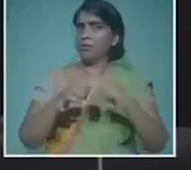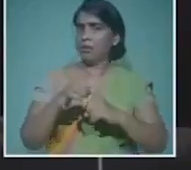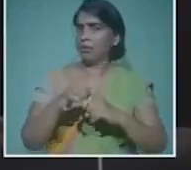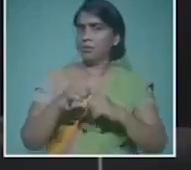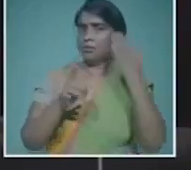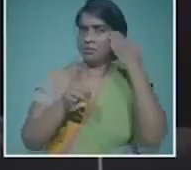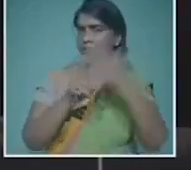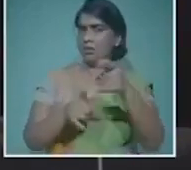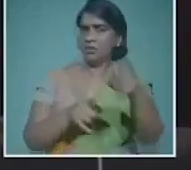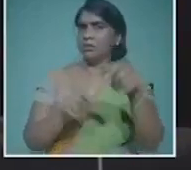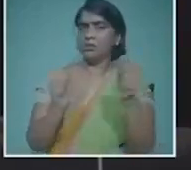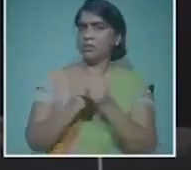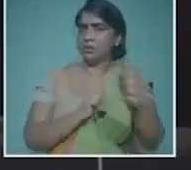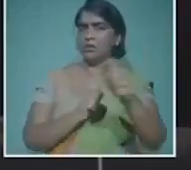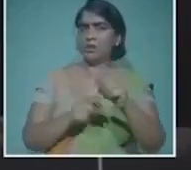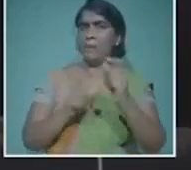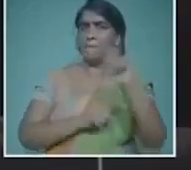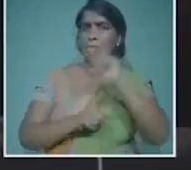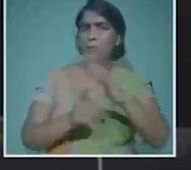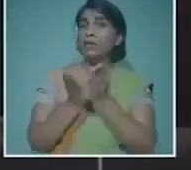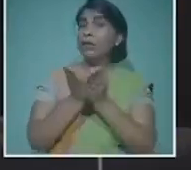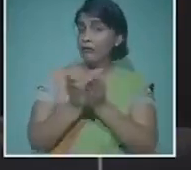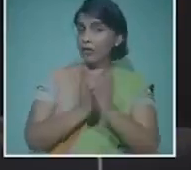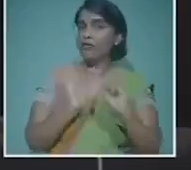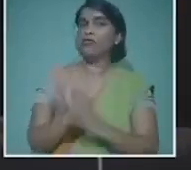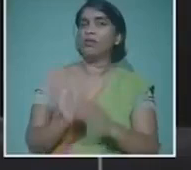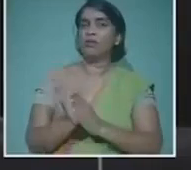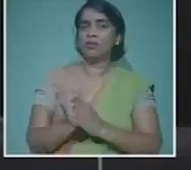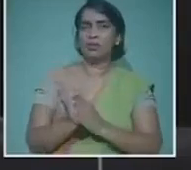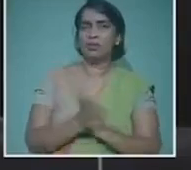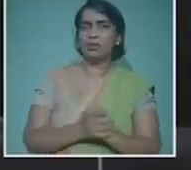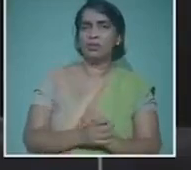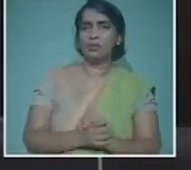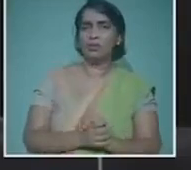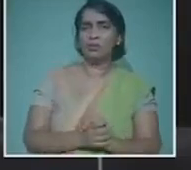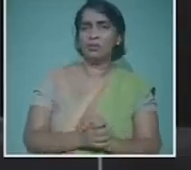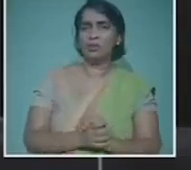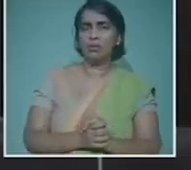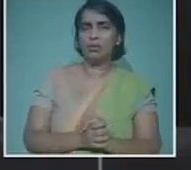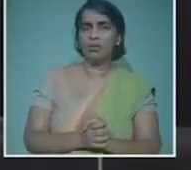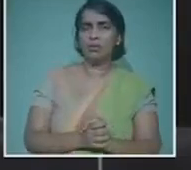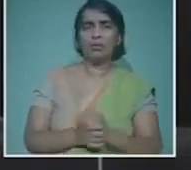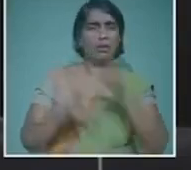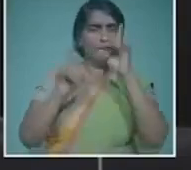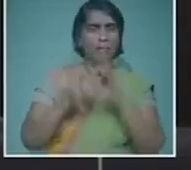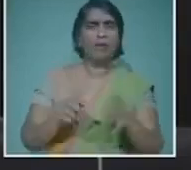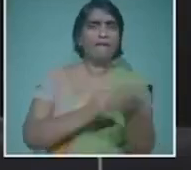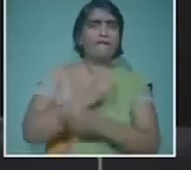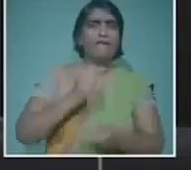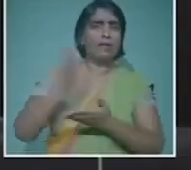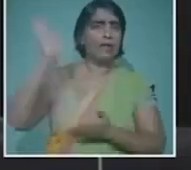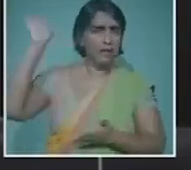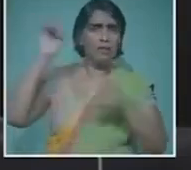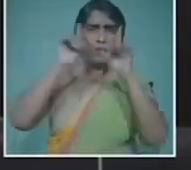කරන්න. වහම මේ ප්‍රශ්නේ යොමු කරන්න පාර්ලිමේන්තුවේ විනය කමිටුවට. විනය කමිටුවට හැසිරෙන්න. මේ වගේ අර වෙලෙත් ඉන්නවා මේ වගේ